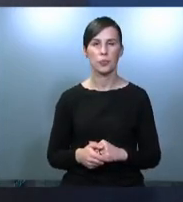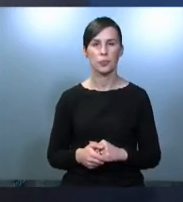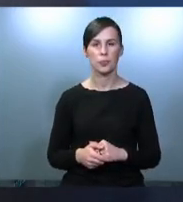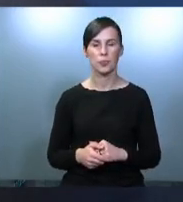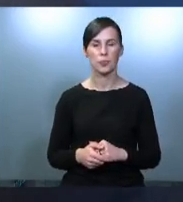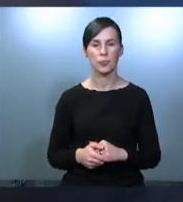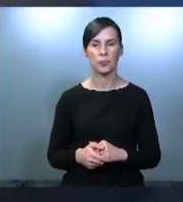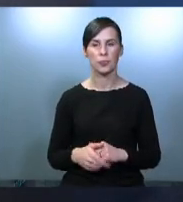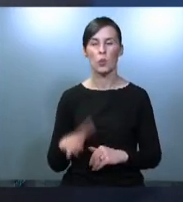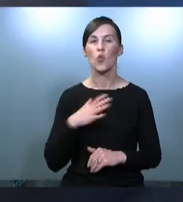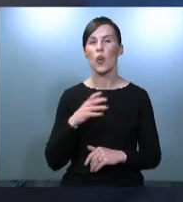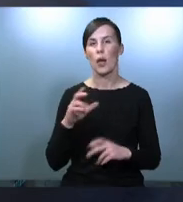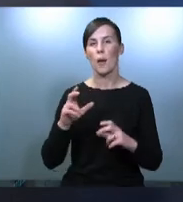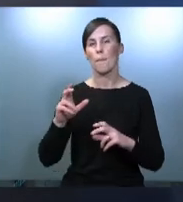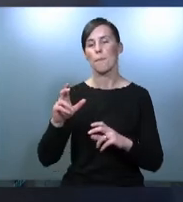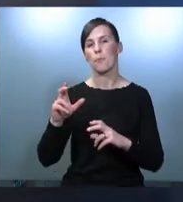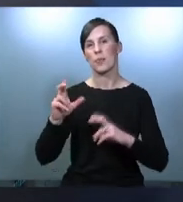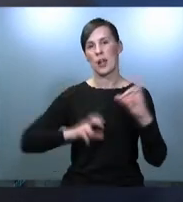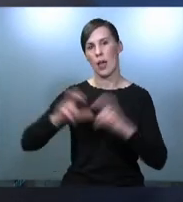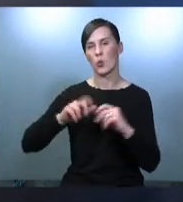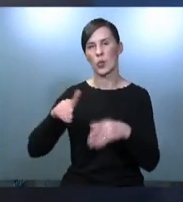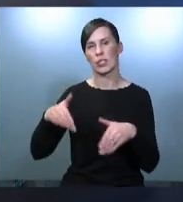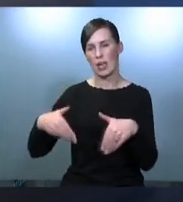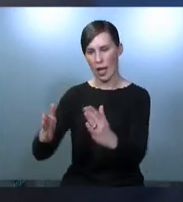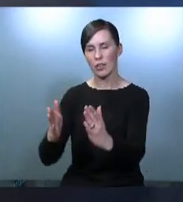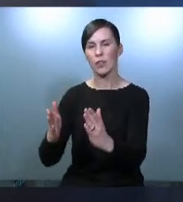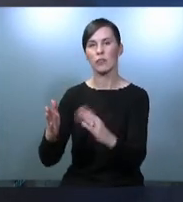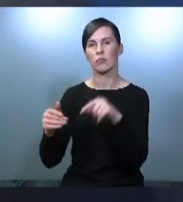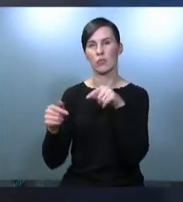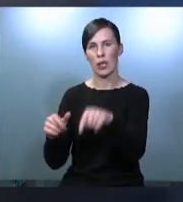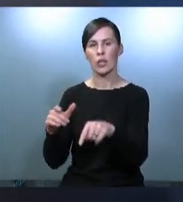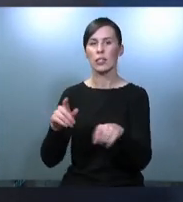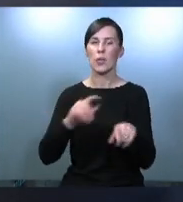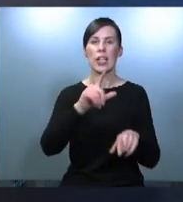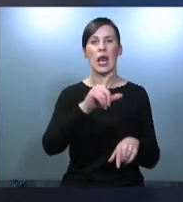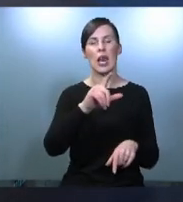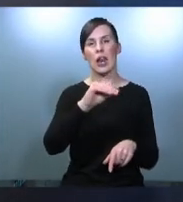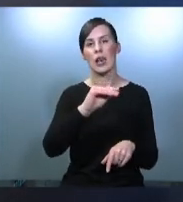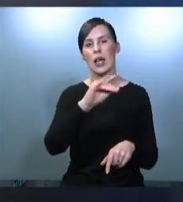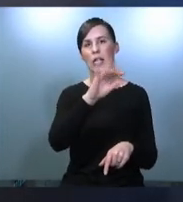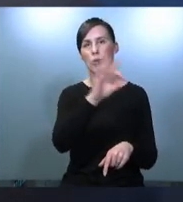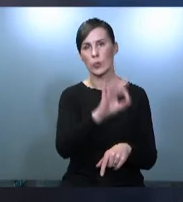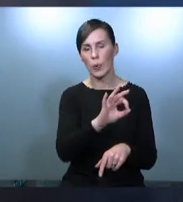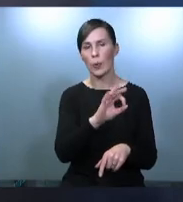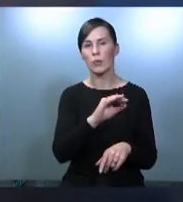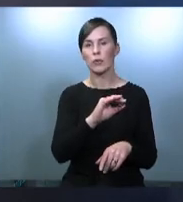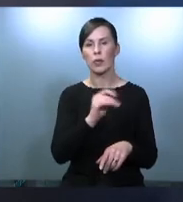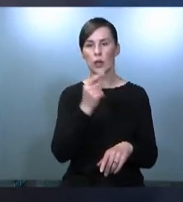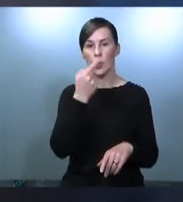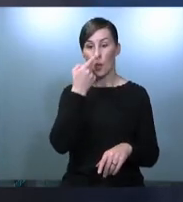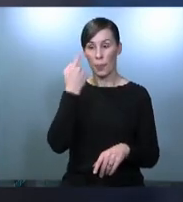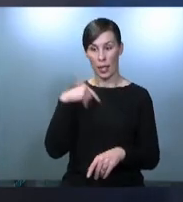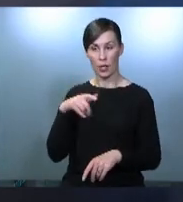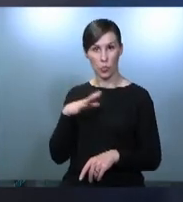tai Pramonės gatvė, kuri yra vartai mūsų pramonės rajonai, tą patį Leza, yra pernai yra dalis